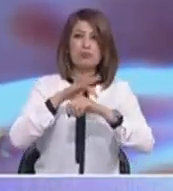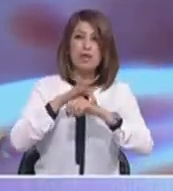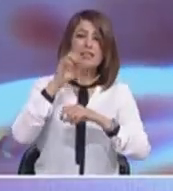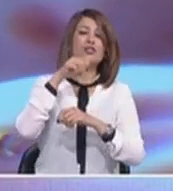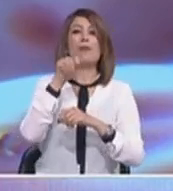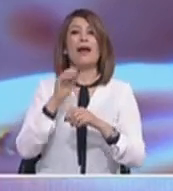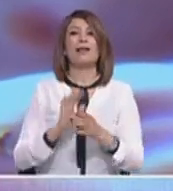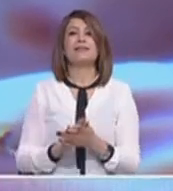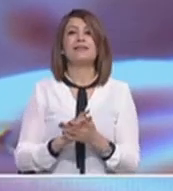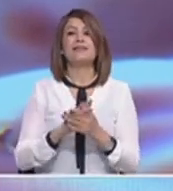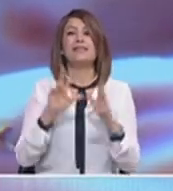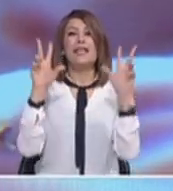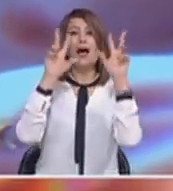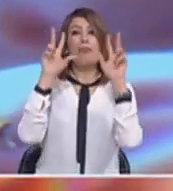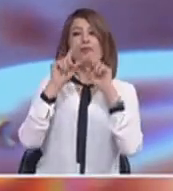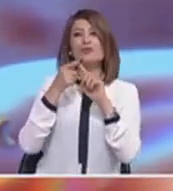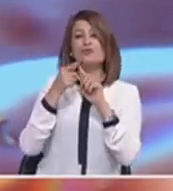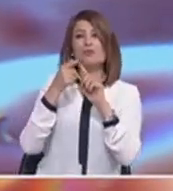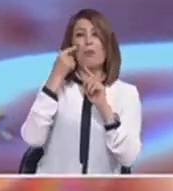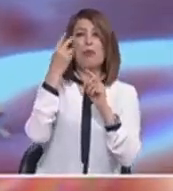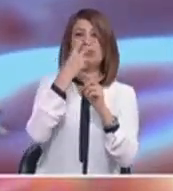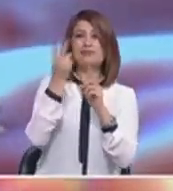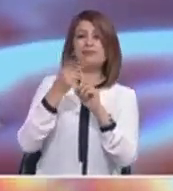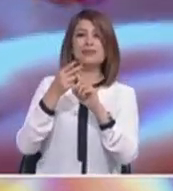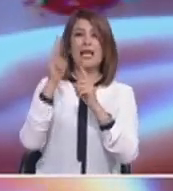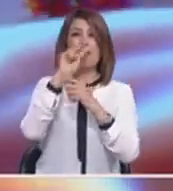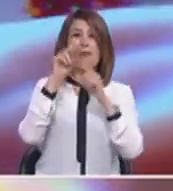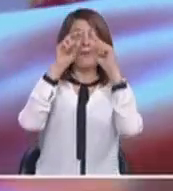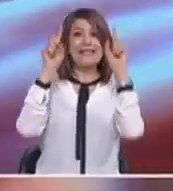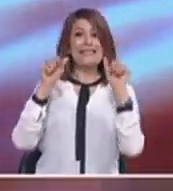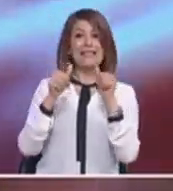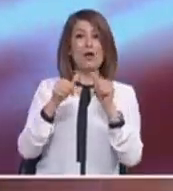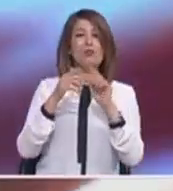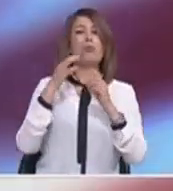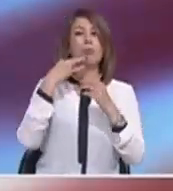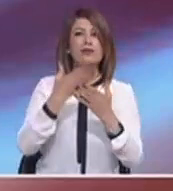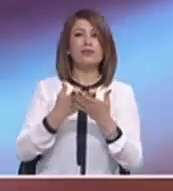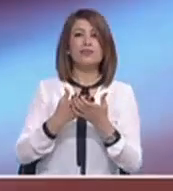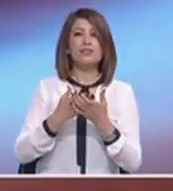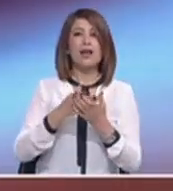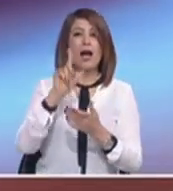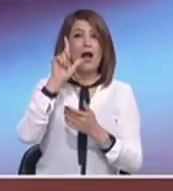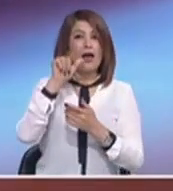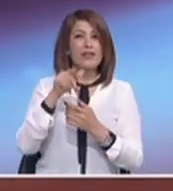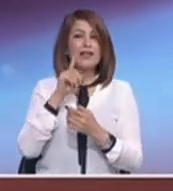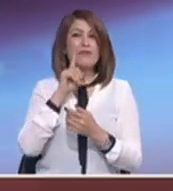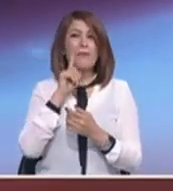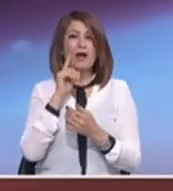مع بعضها في نفس الشيء وايضا اه القيمه المراه عندها اي